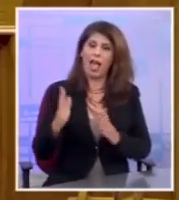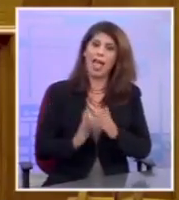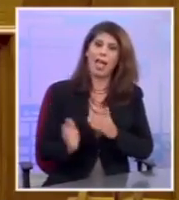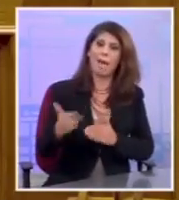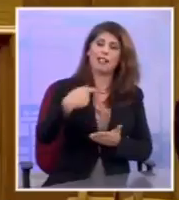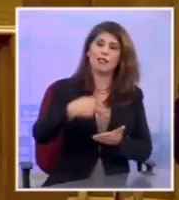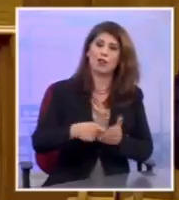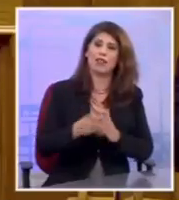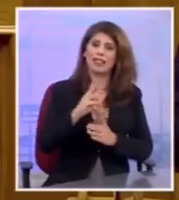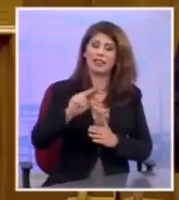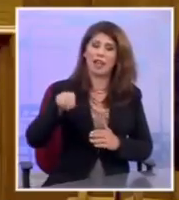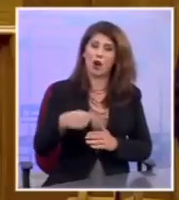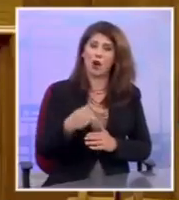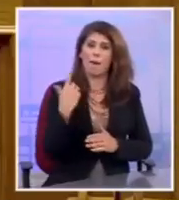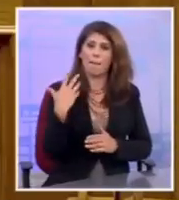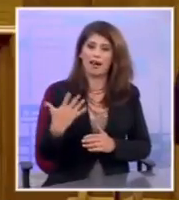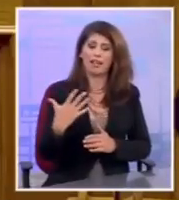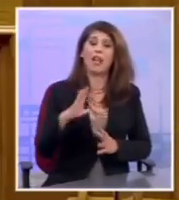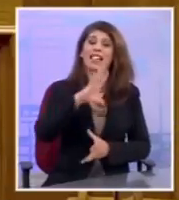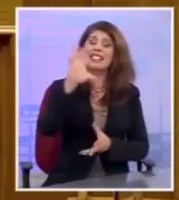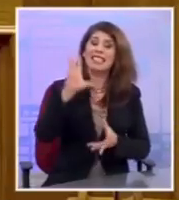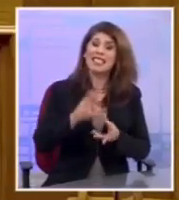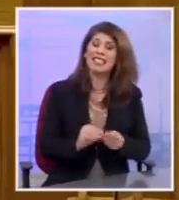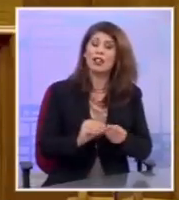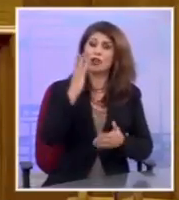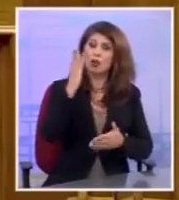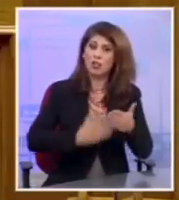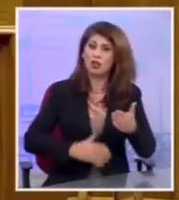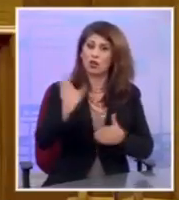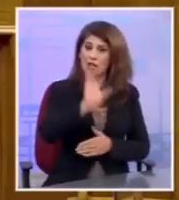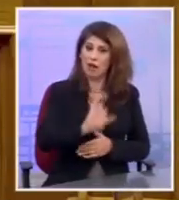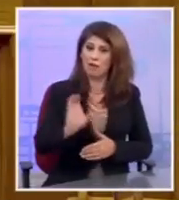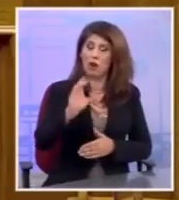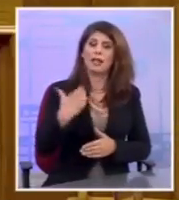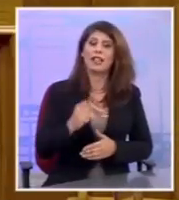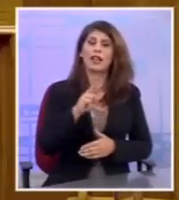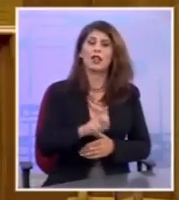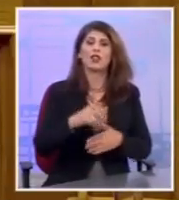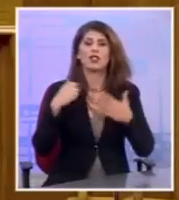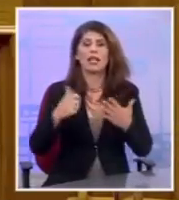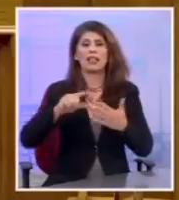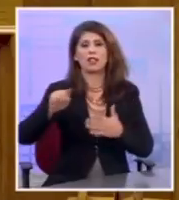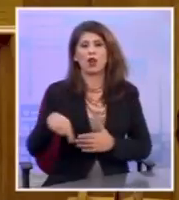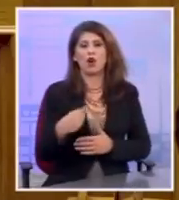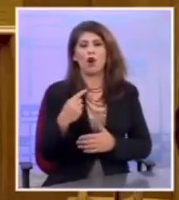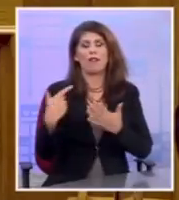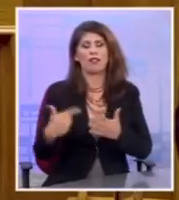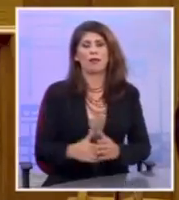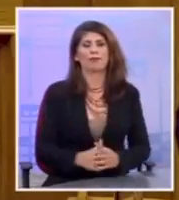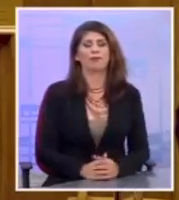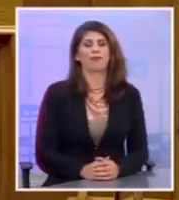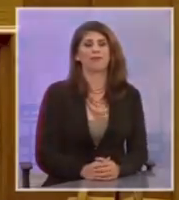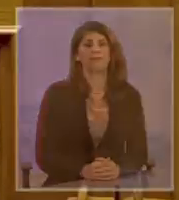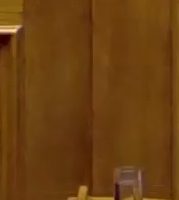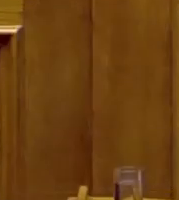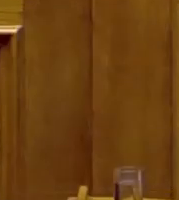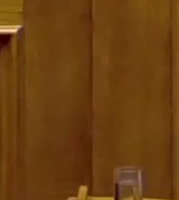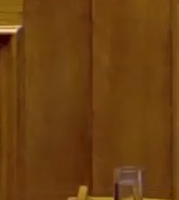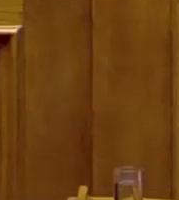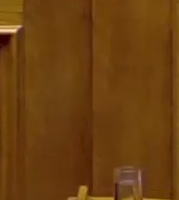φόρη 13,5, το σύνολο στο μέσο όρο στην Ευρώπη είναι 26,7. Πόσο